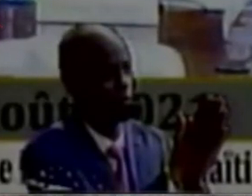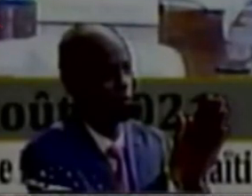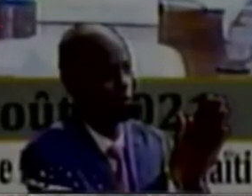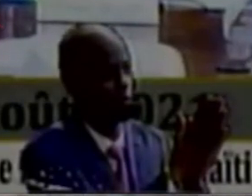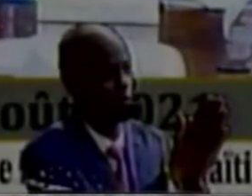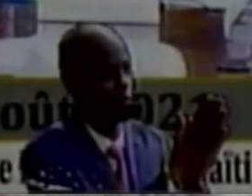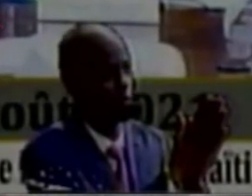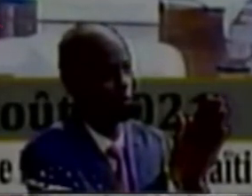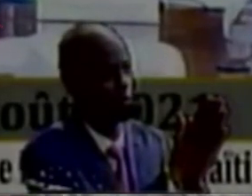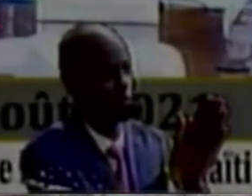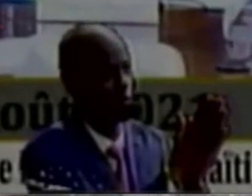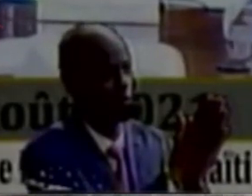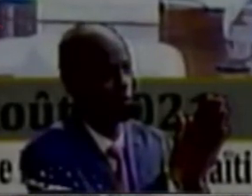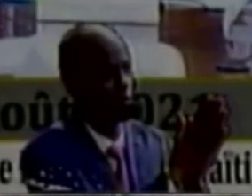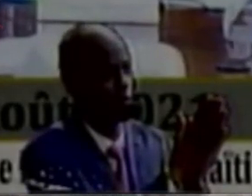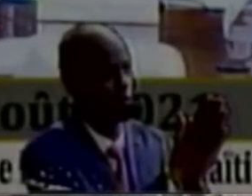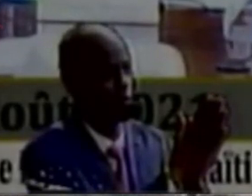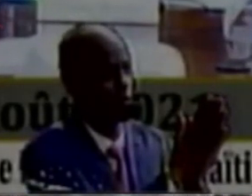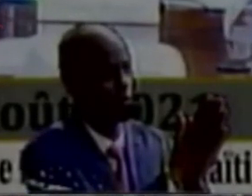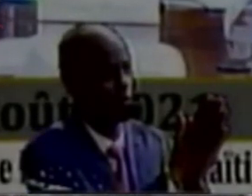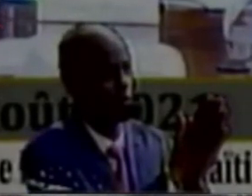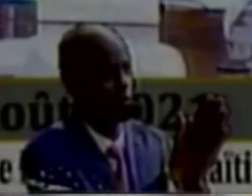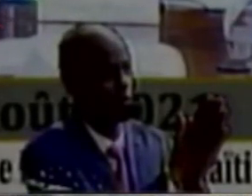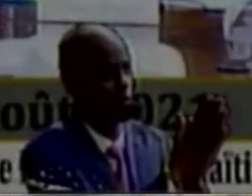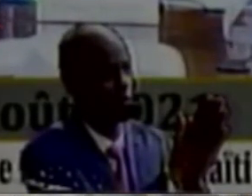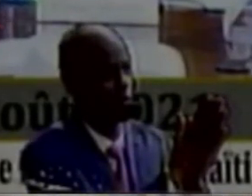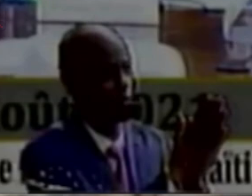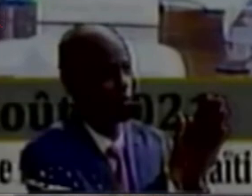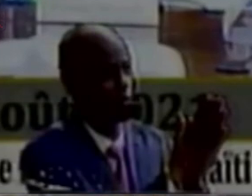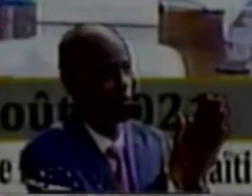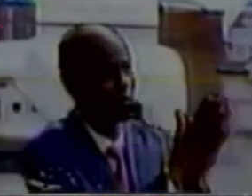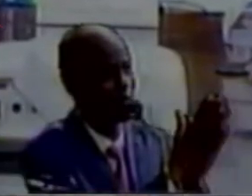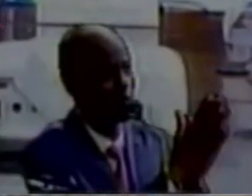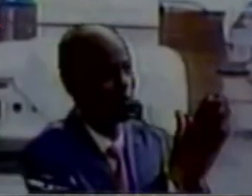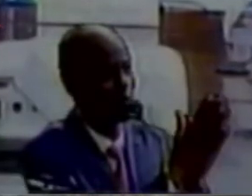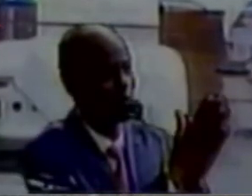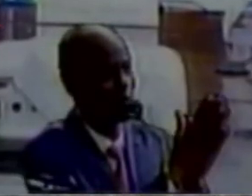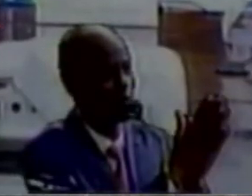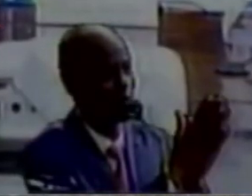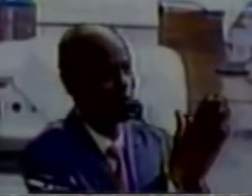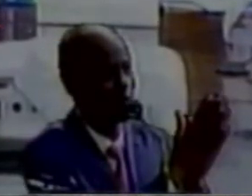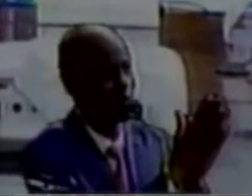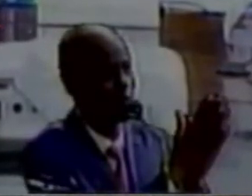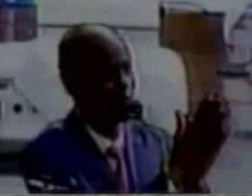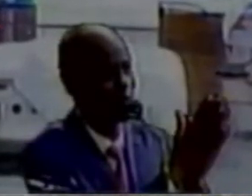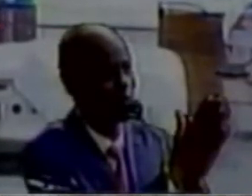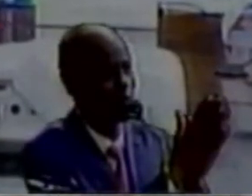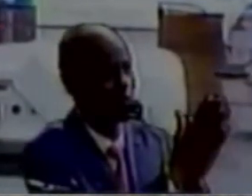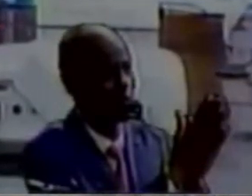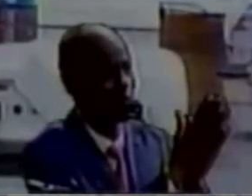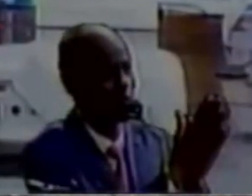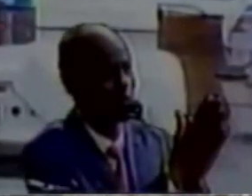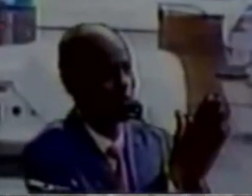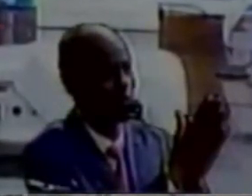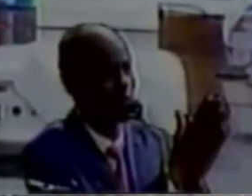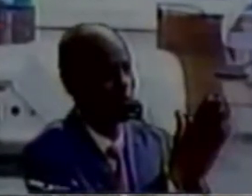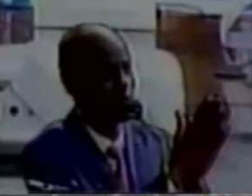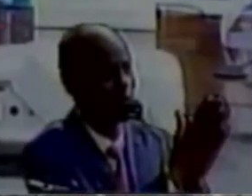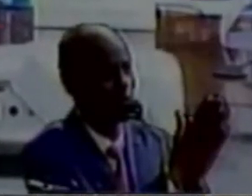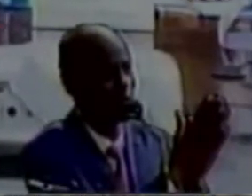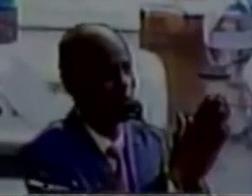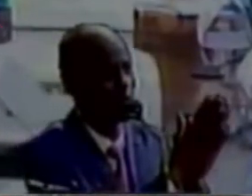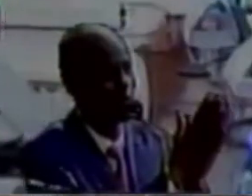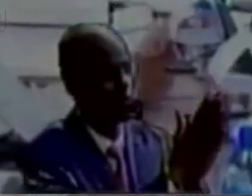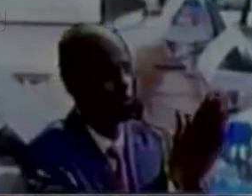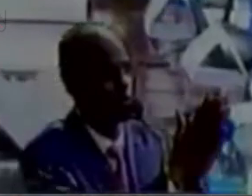effectué au cours des dix derniers jours à travers la méthodologie GRADE qui s'appuie sur évaluation